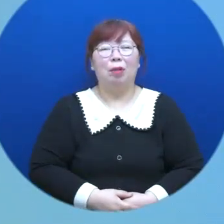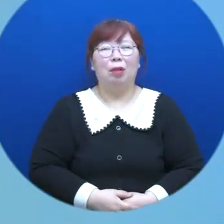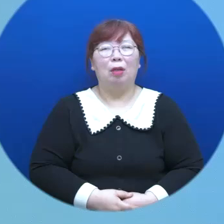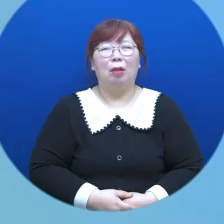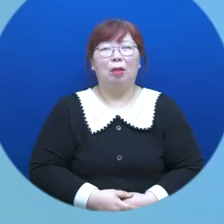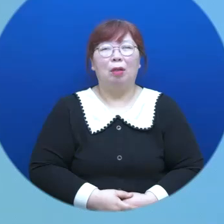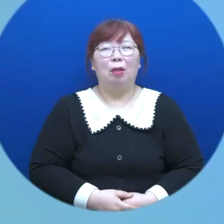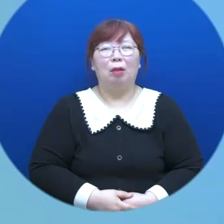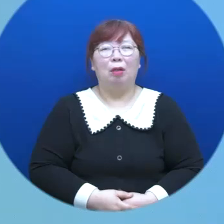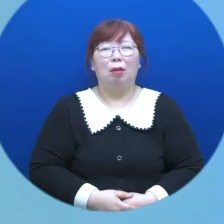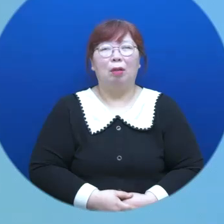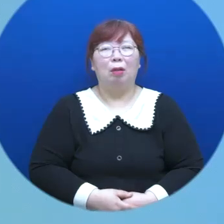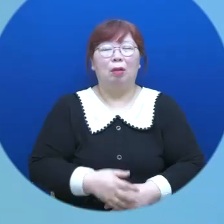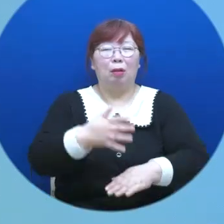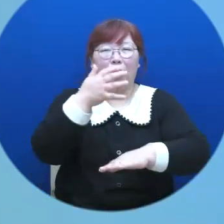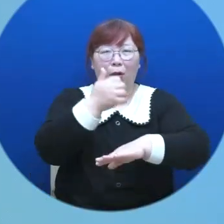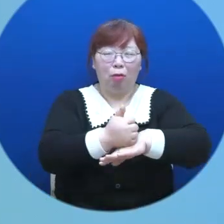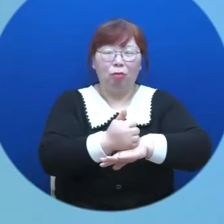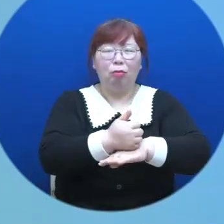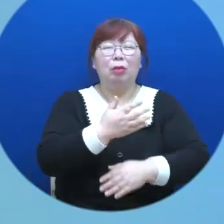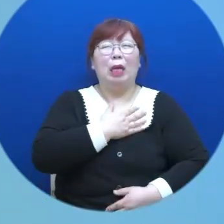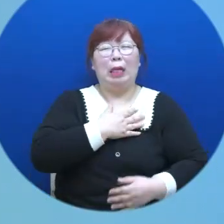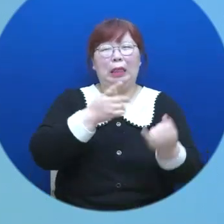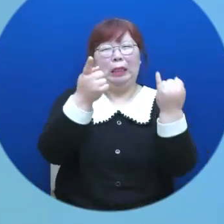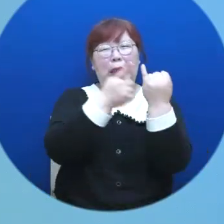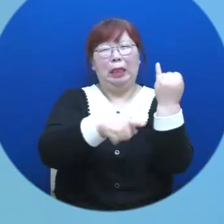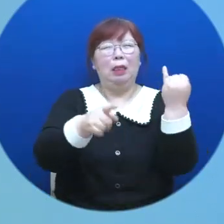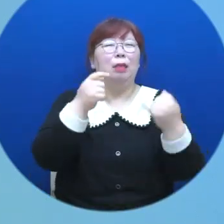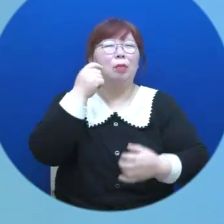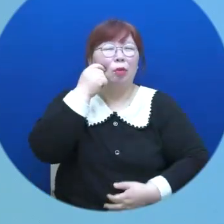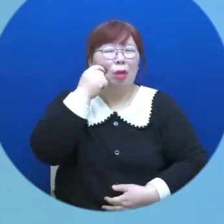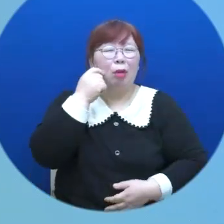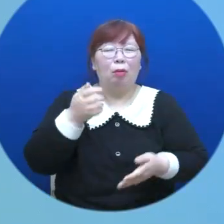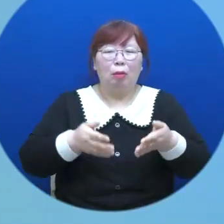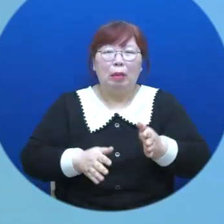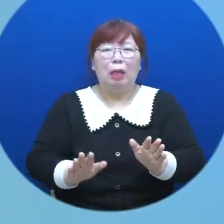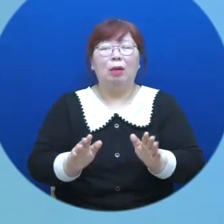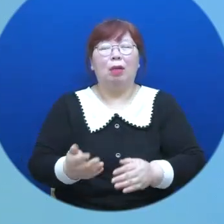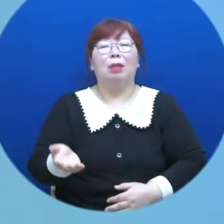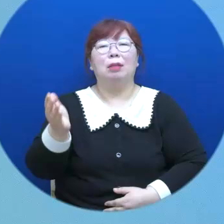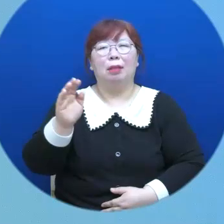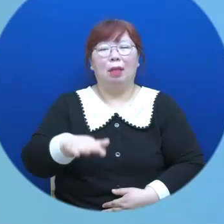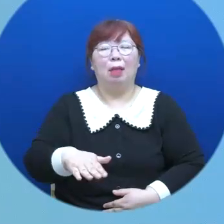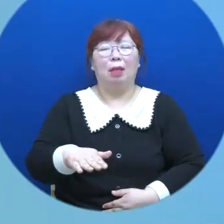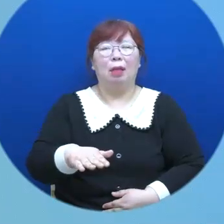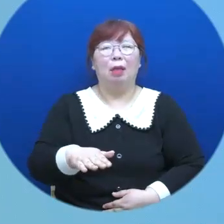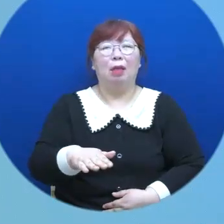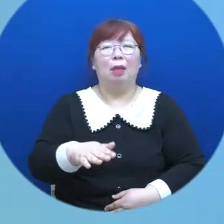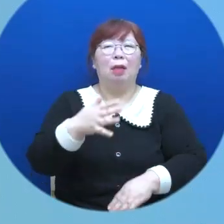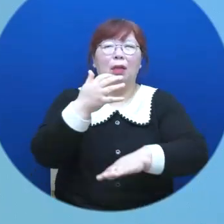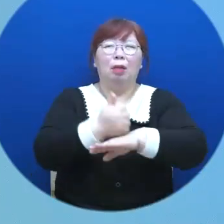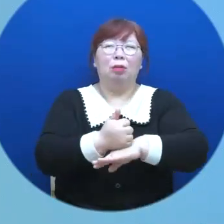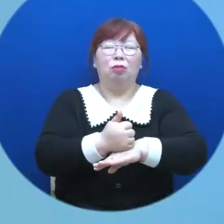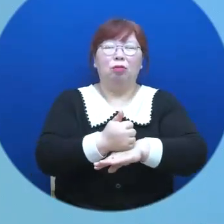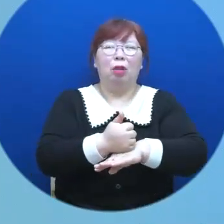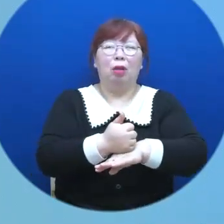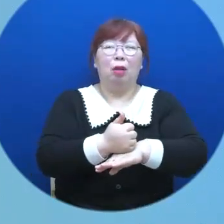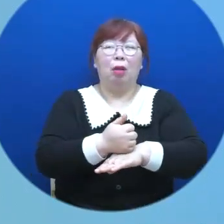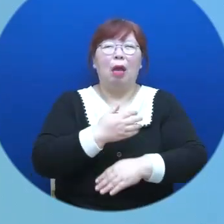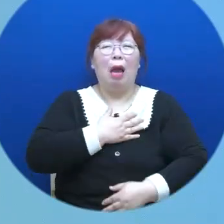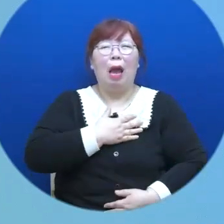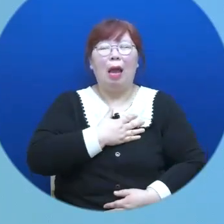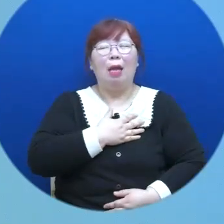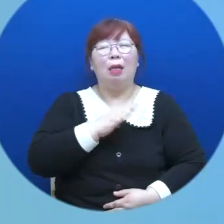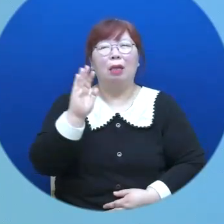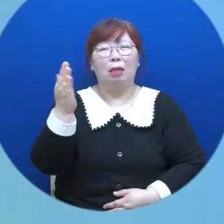자기를 낙태하지 못하고 태어나게 되어졌는데 나중에 자기가 알게 된 게 있다는